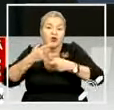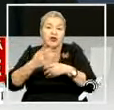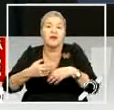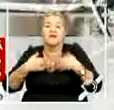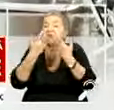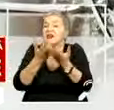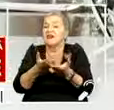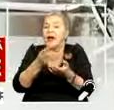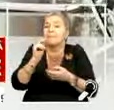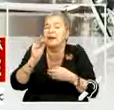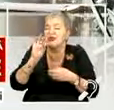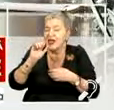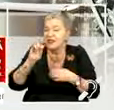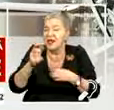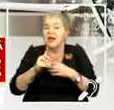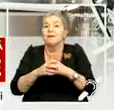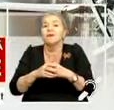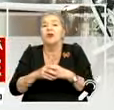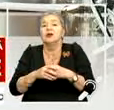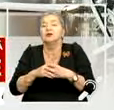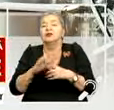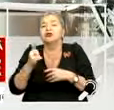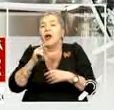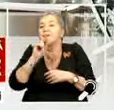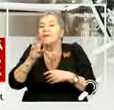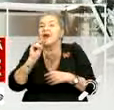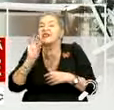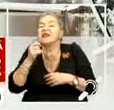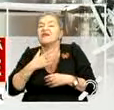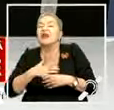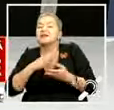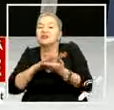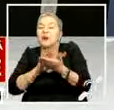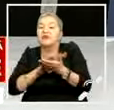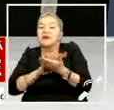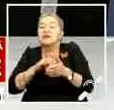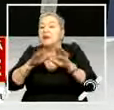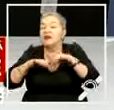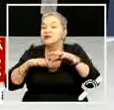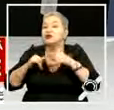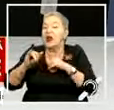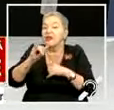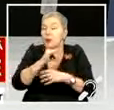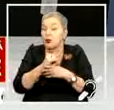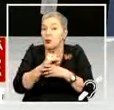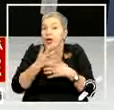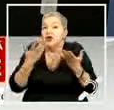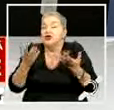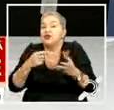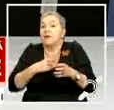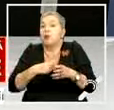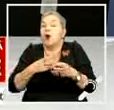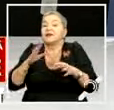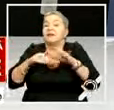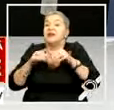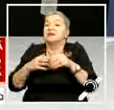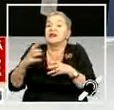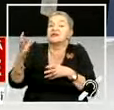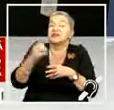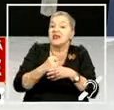celor de la PSD, care își doresc de altfel foarte mult să păstreze Ministerul Transporturilor, și ce se poate prelua pe, în urma